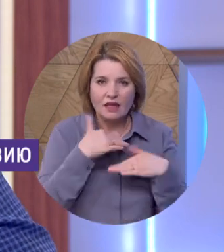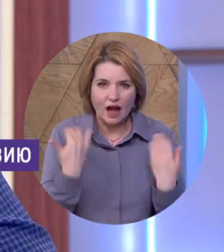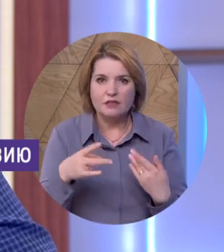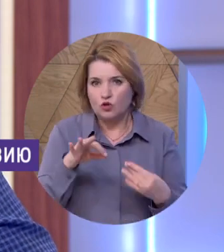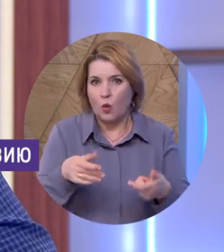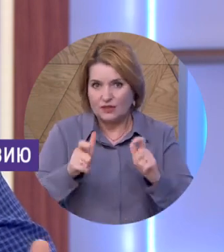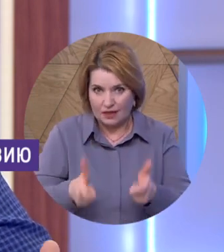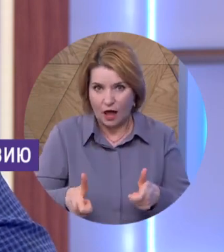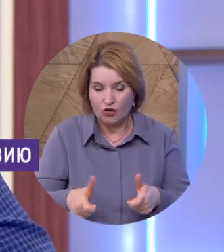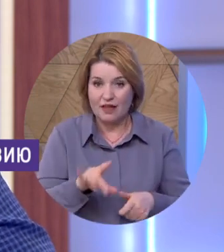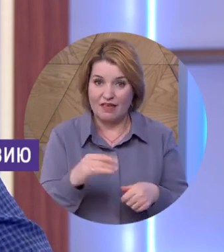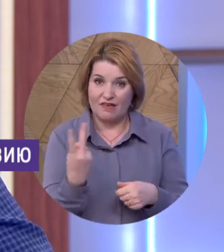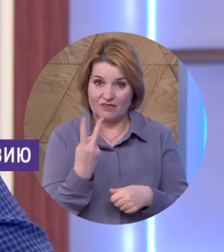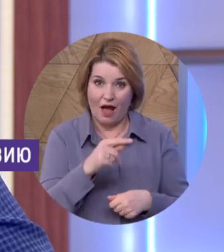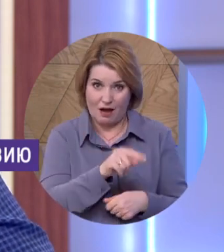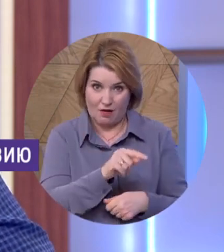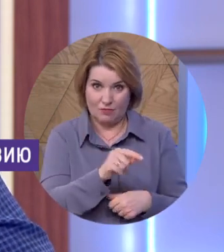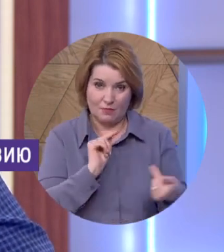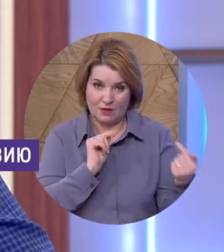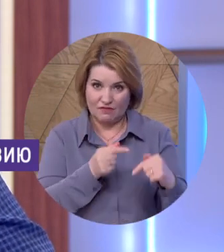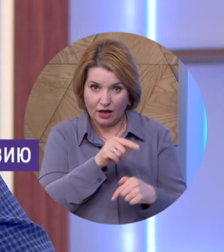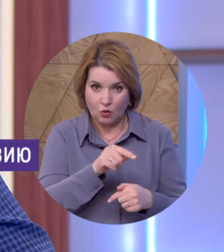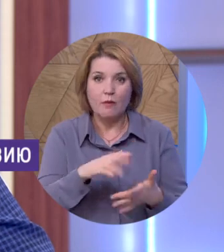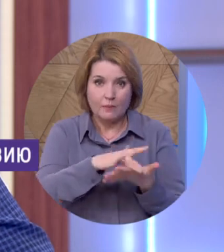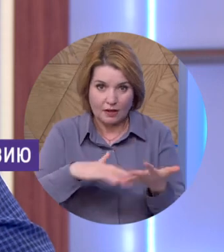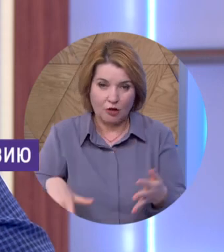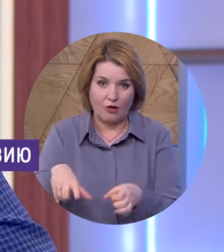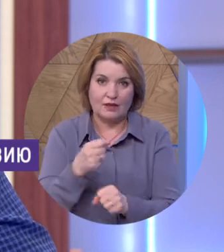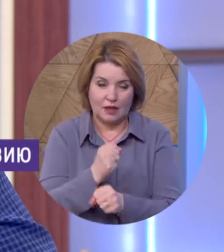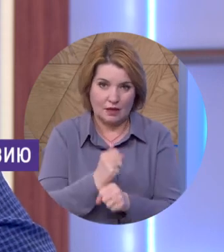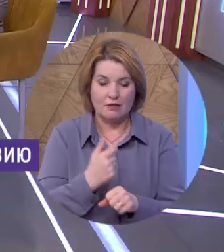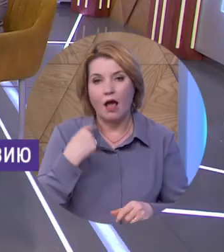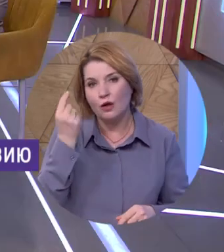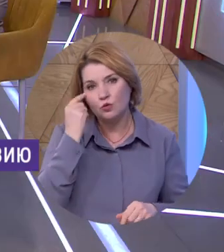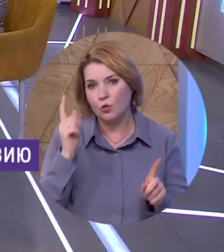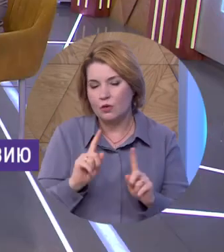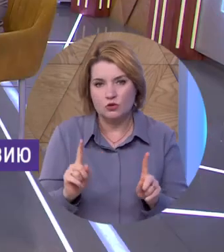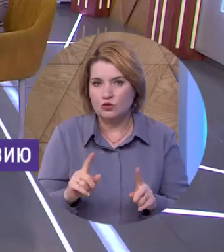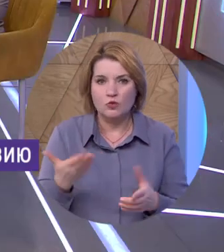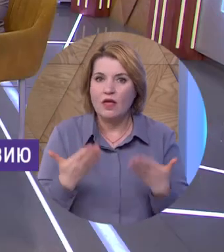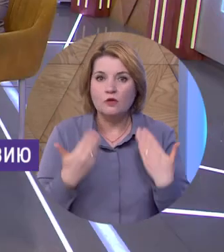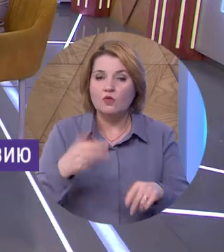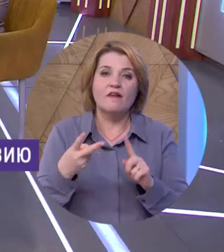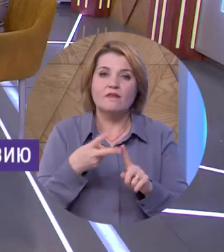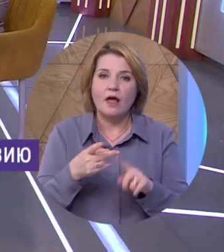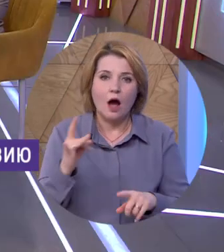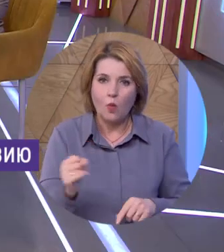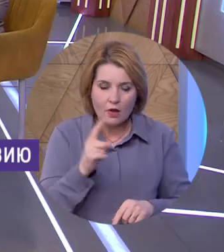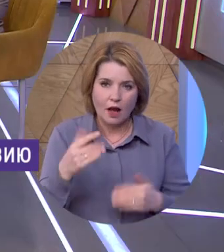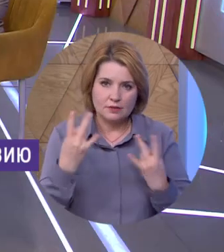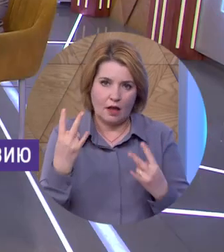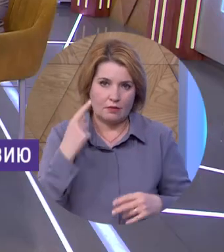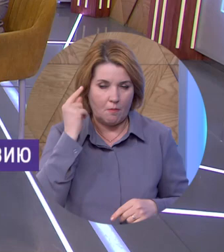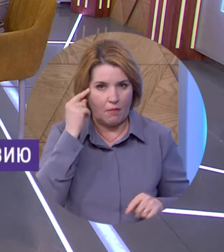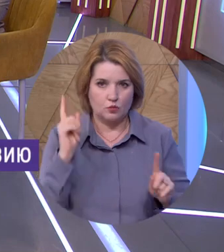и вторая сторона продолжает циклично это делать последовательно, я думаю, что, ну, мне кажется, что если это уже второй раз, есть смысл задуматься и